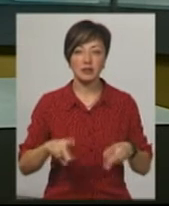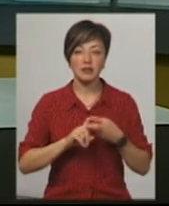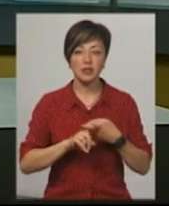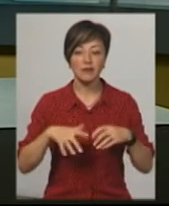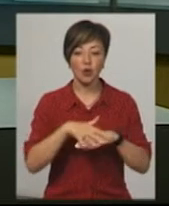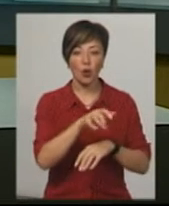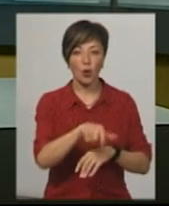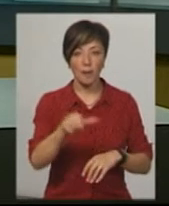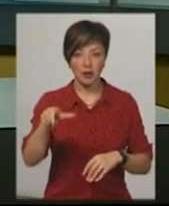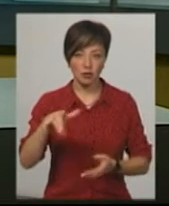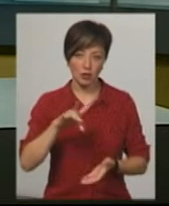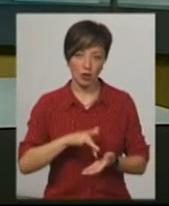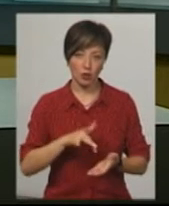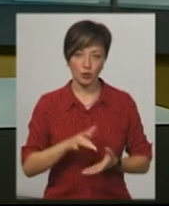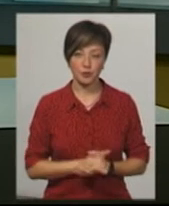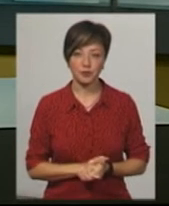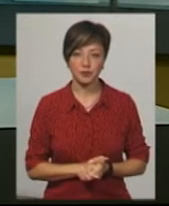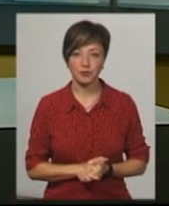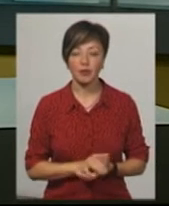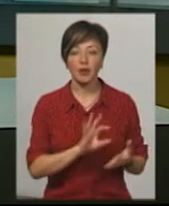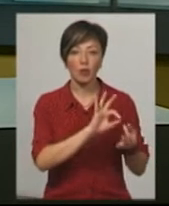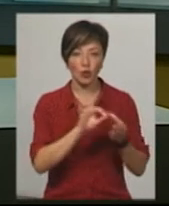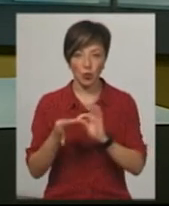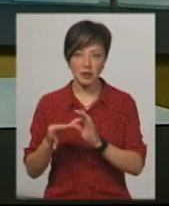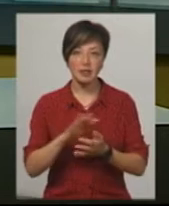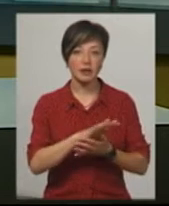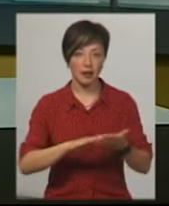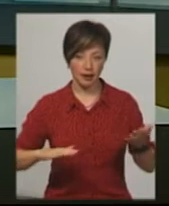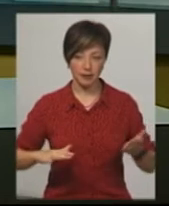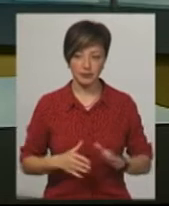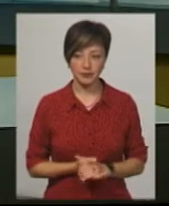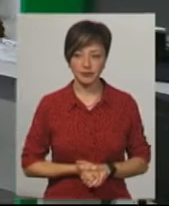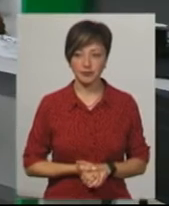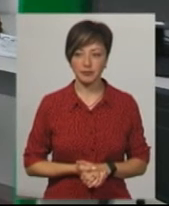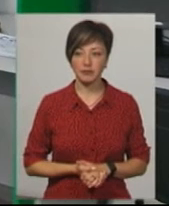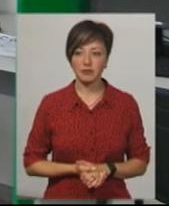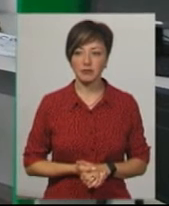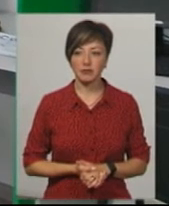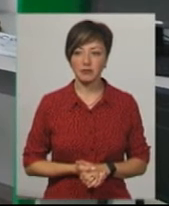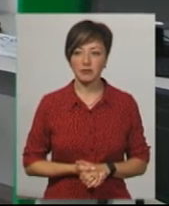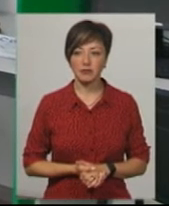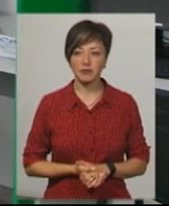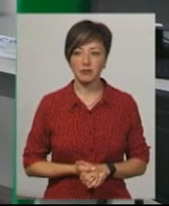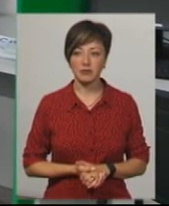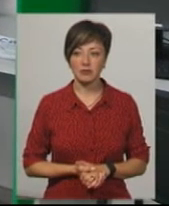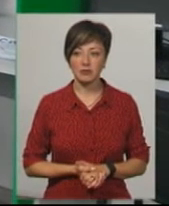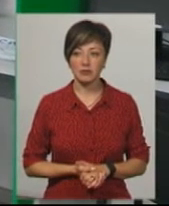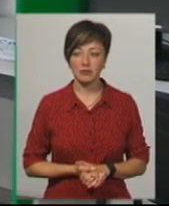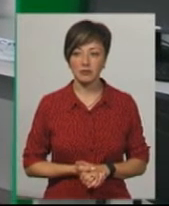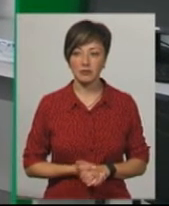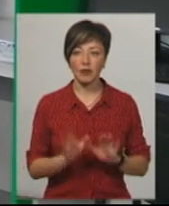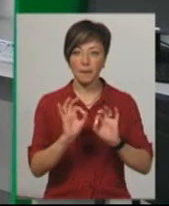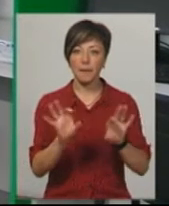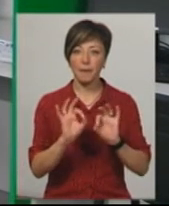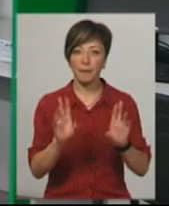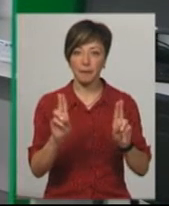зв'язків із громадськістю центру Людмила Лужняк. Подробиці далі у сюжеті. Якщо все правда, беріть ваші руки, під вас